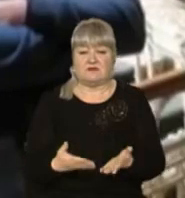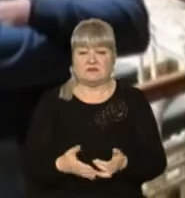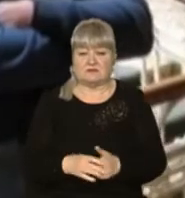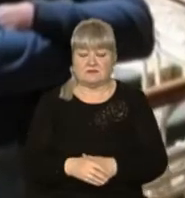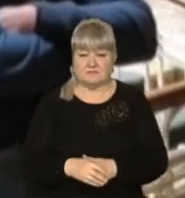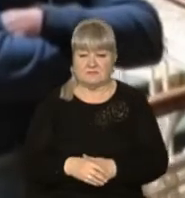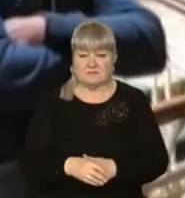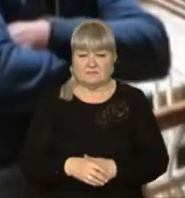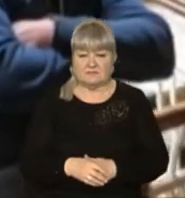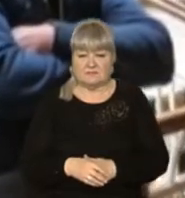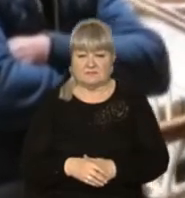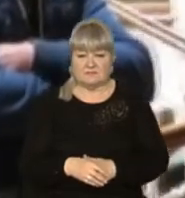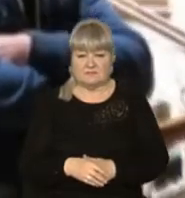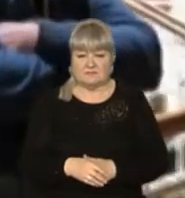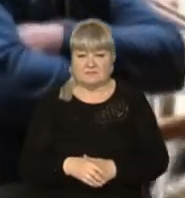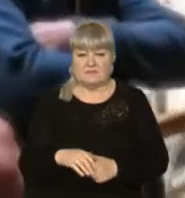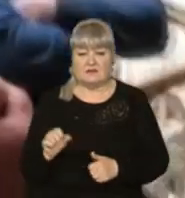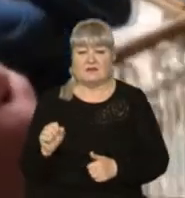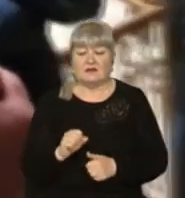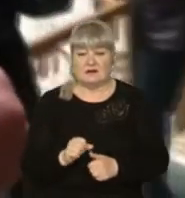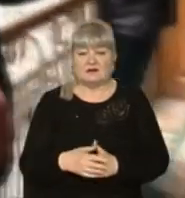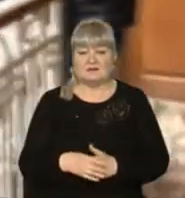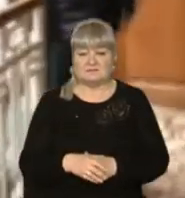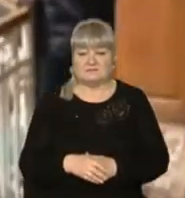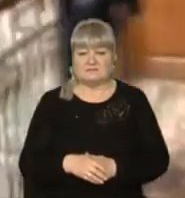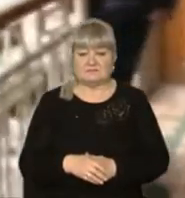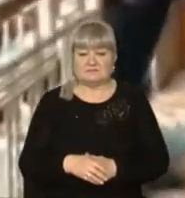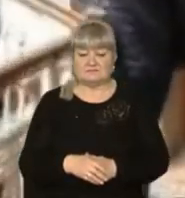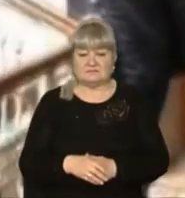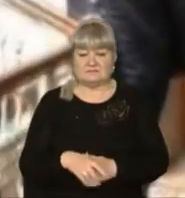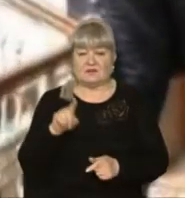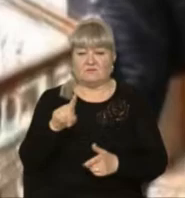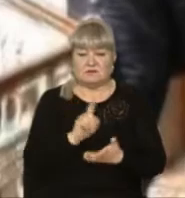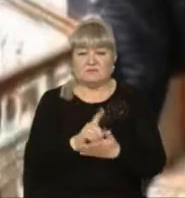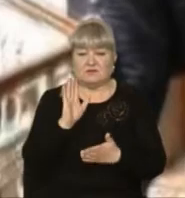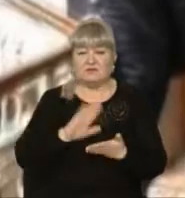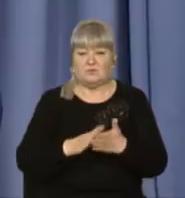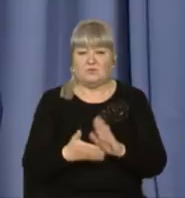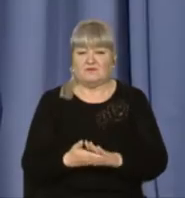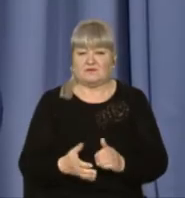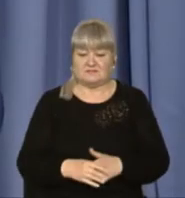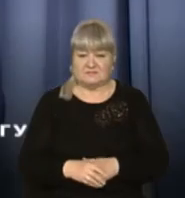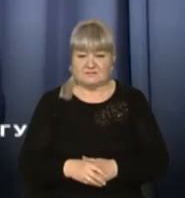умови? Такі, як хочу. А, як то ви на роботі? Клас. Ви не маєте ставити умови людям.